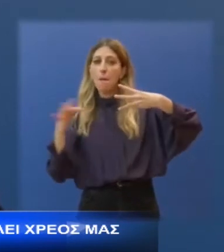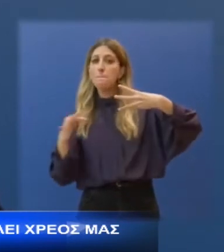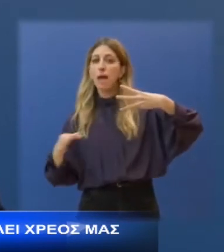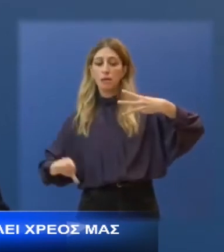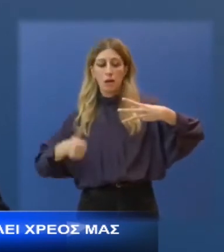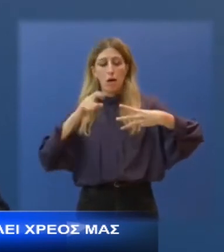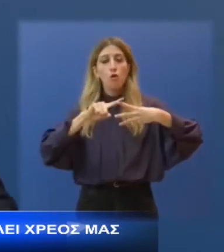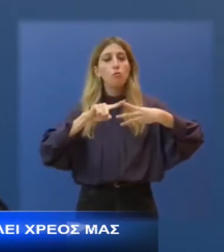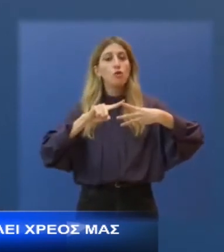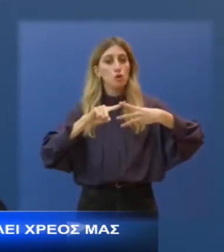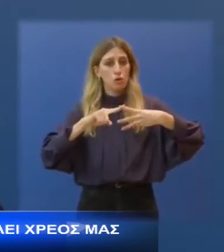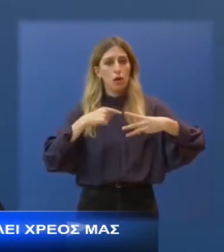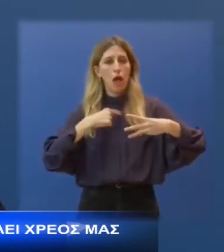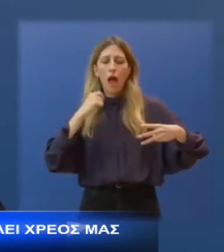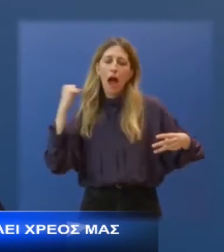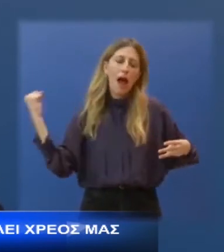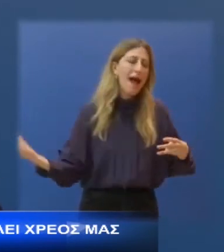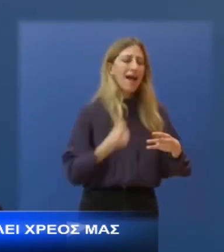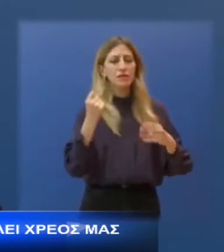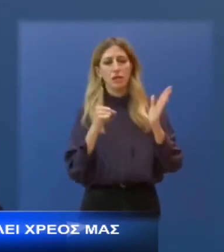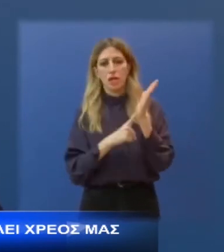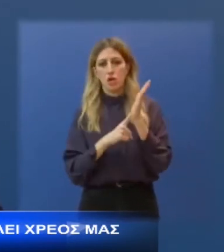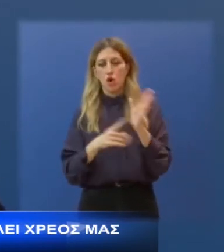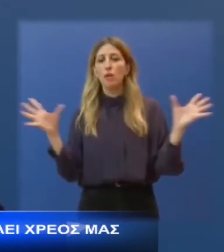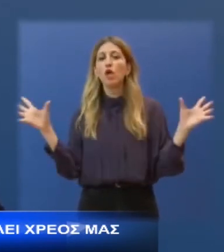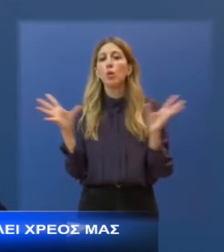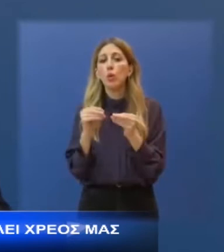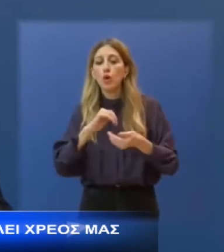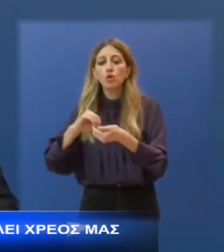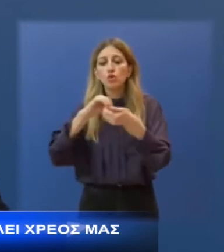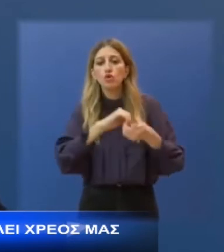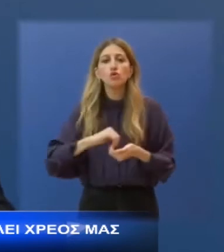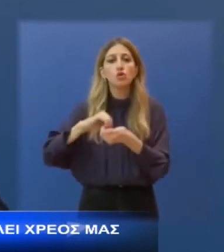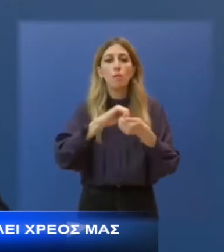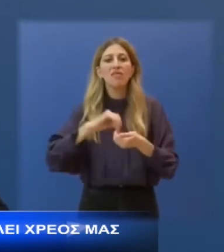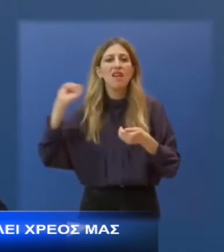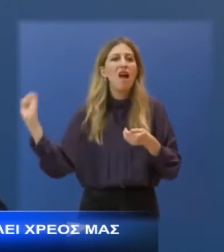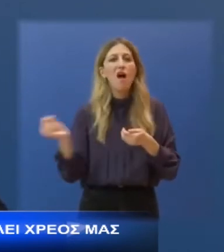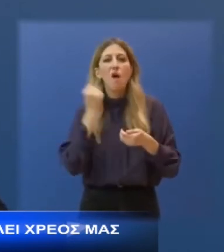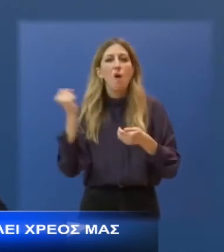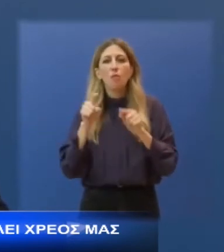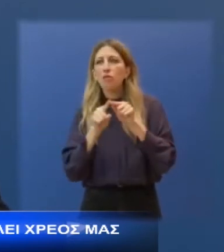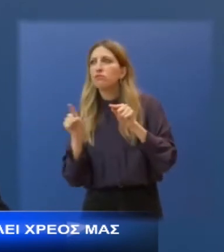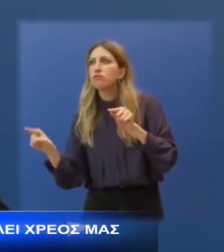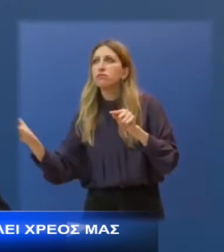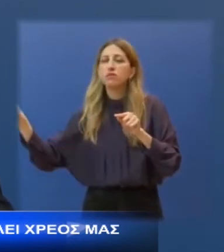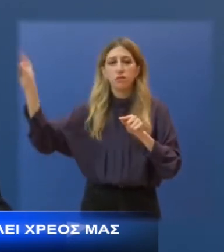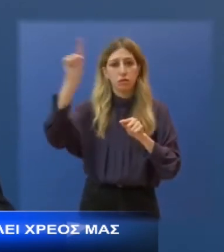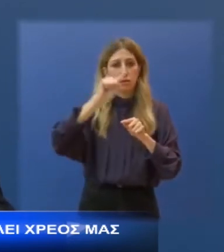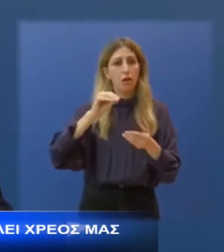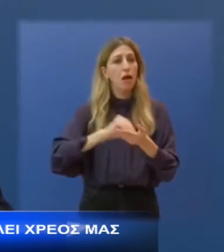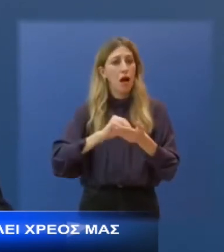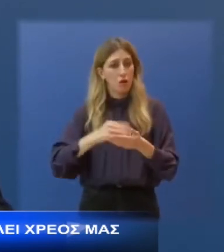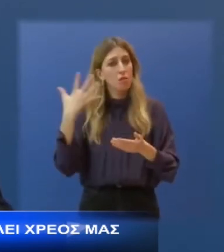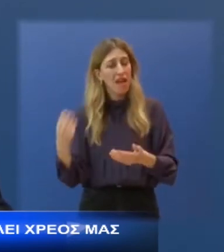μεγαλύτερη αυστηροποίηση του θεσμικού πλαισίου σε ό,τι αφορά τη λειτουργία των λεσκών φιλάθλων και των παραρτημάτων τους, αλλά και του ρόλου και των